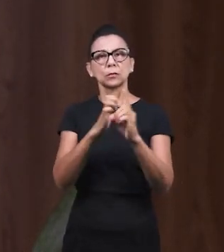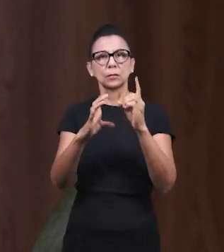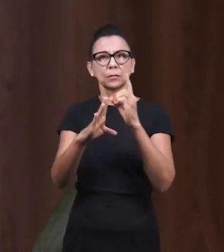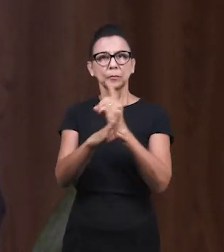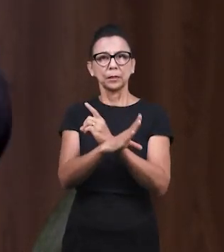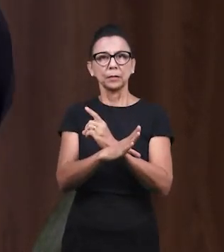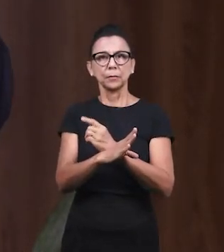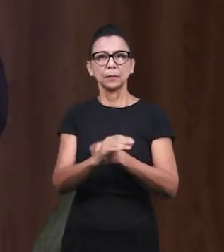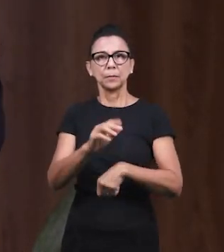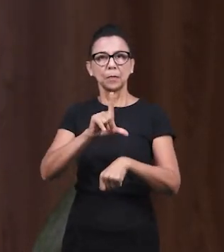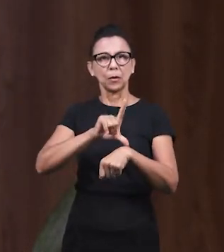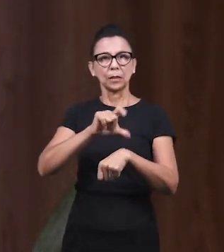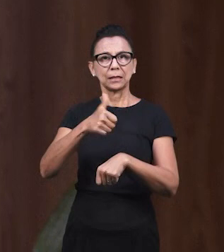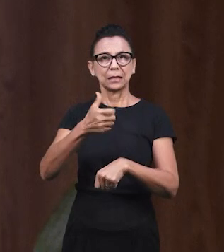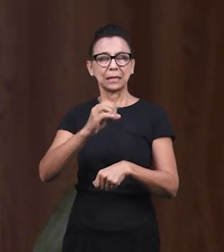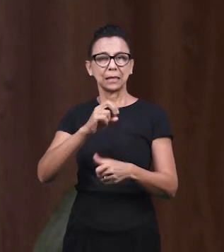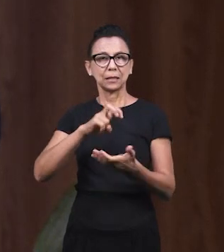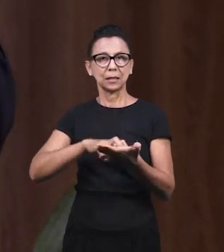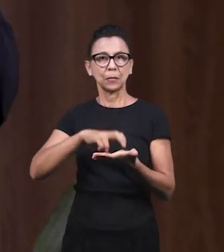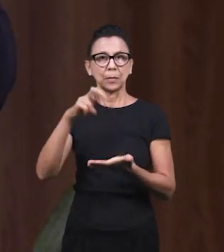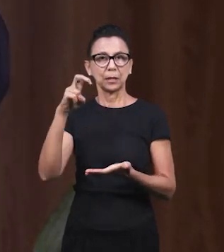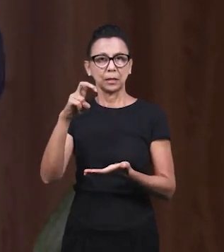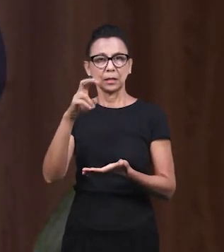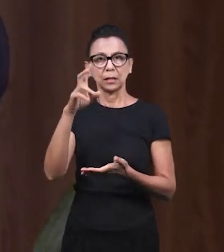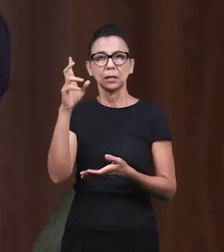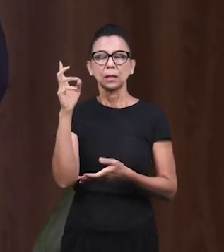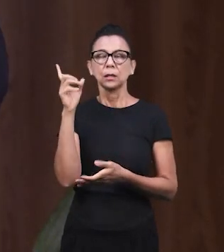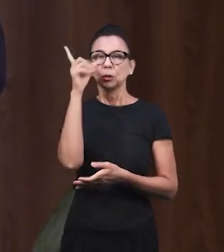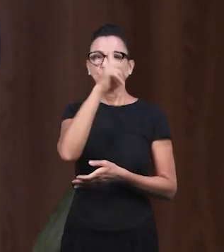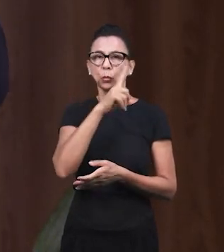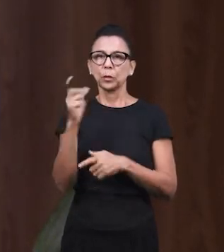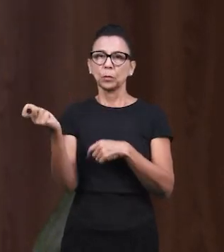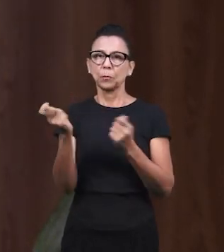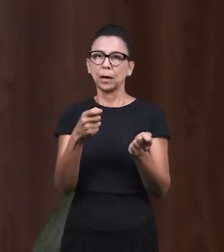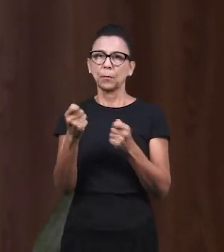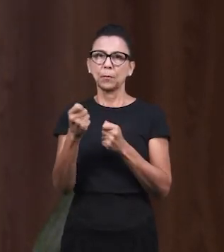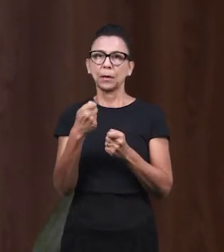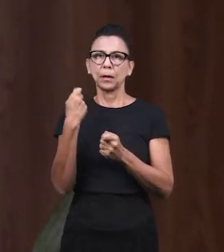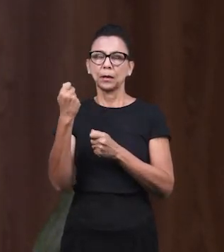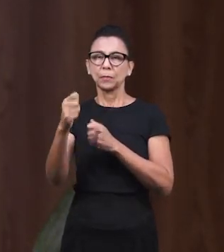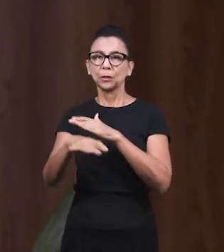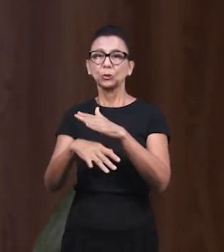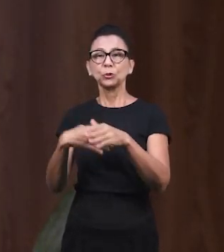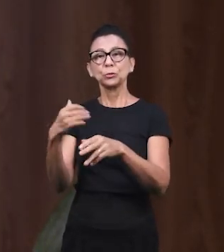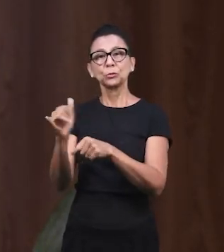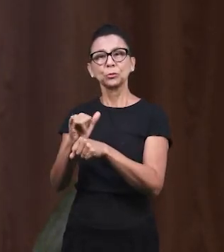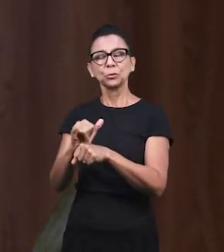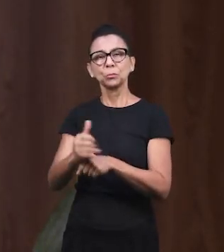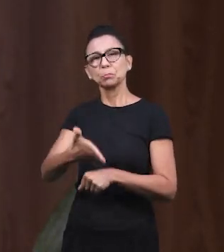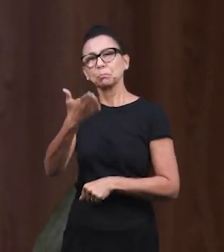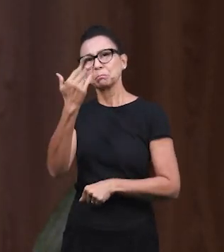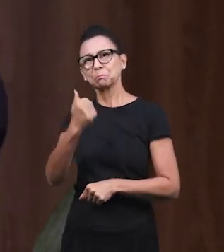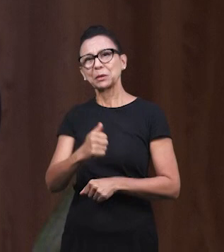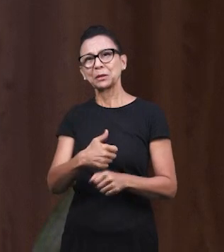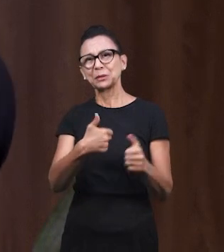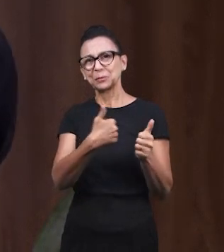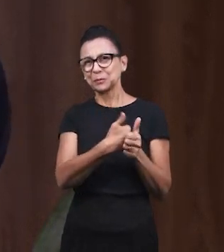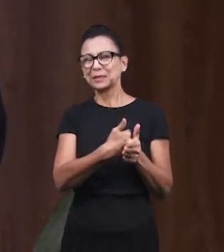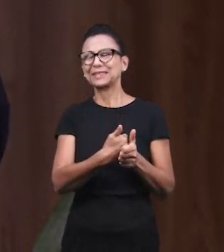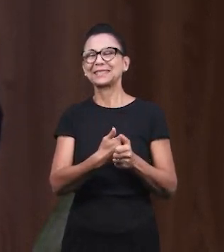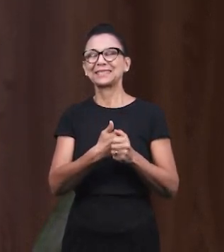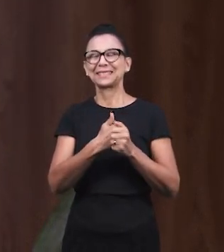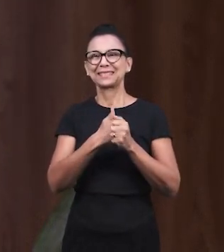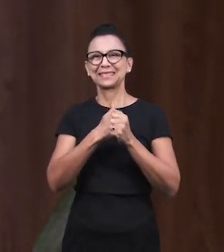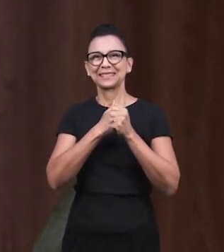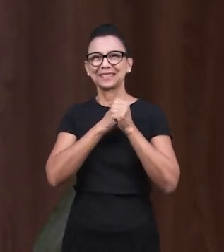matin par notre canal YouTube. Vous pouvez continuer à accompagner